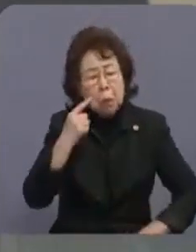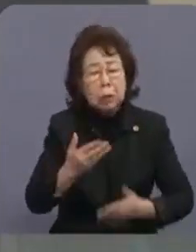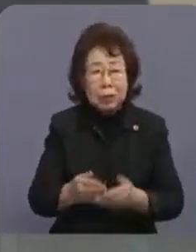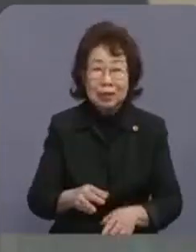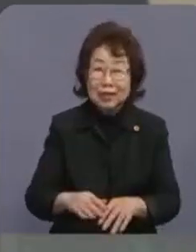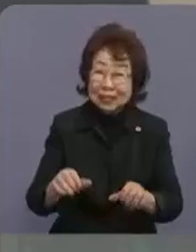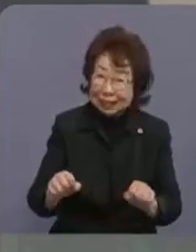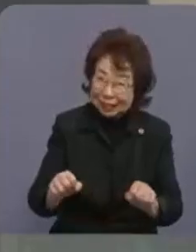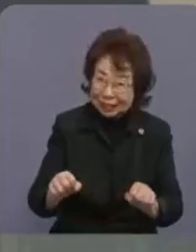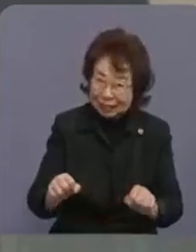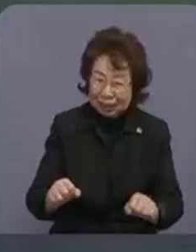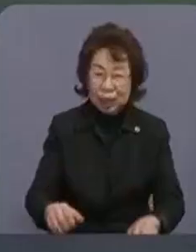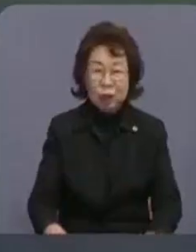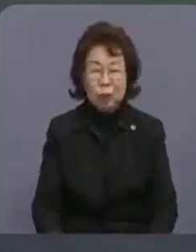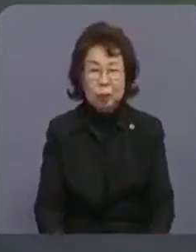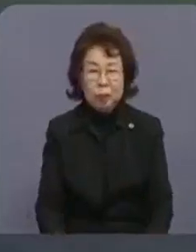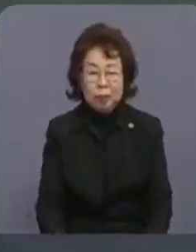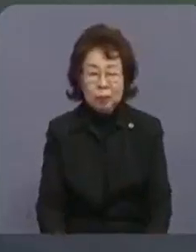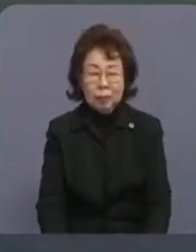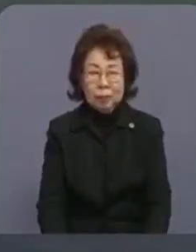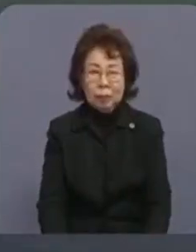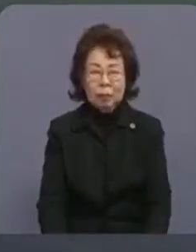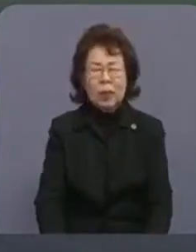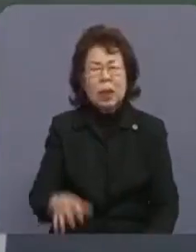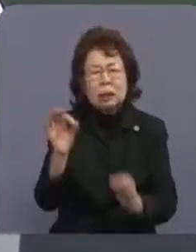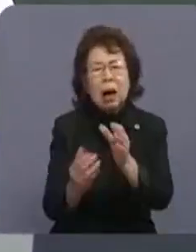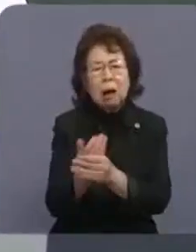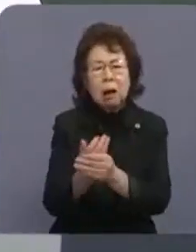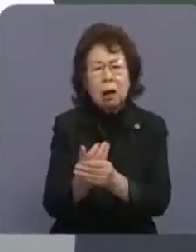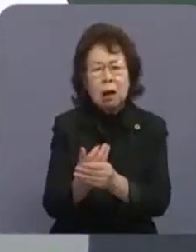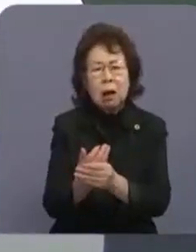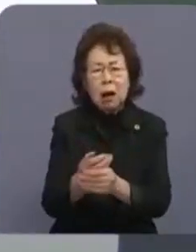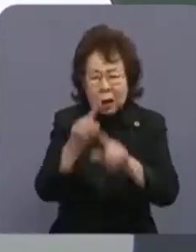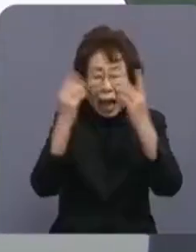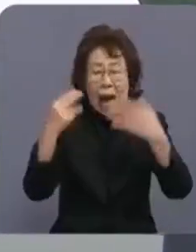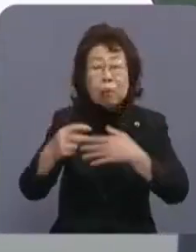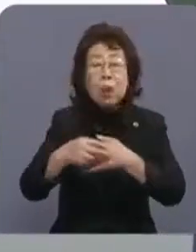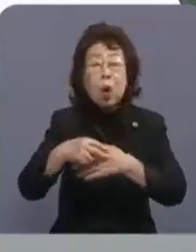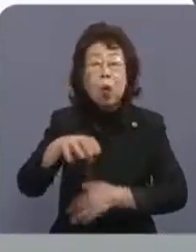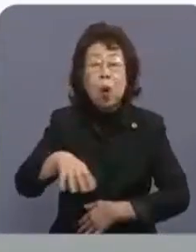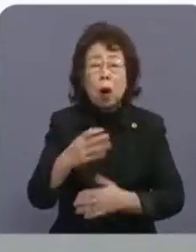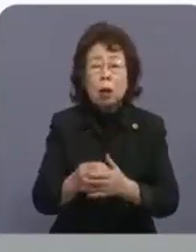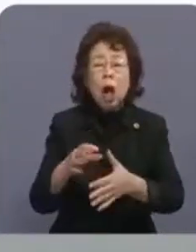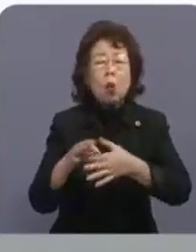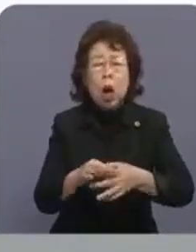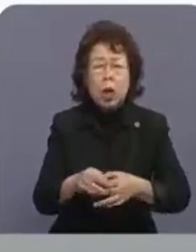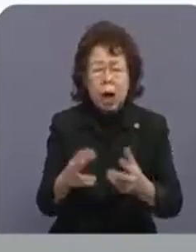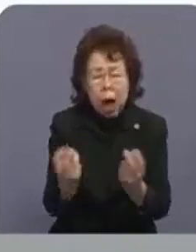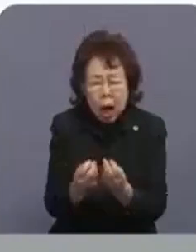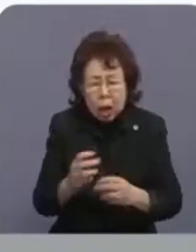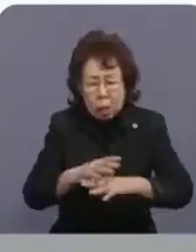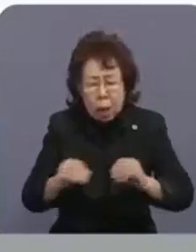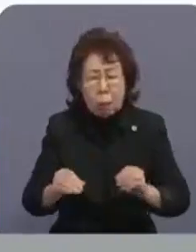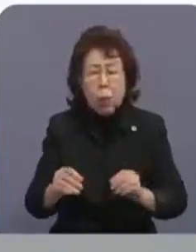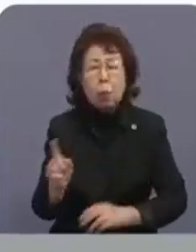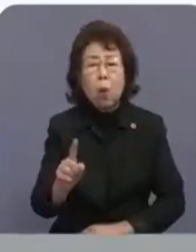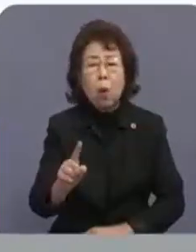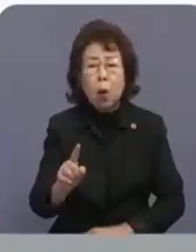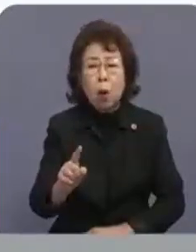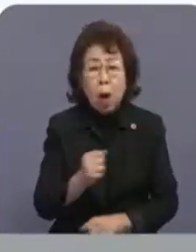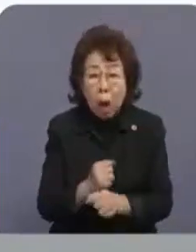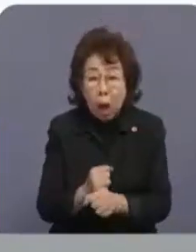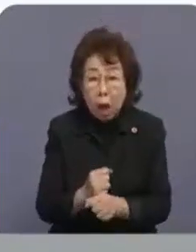어서 오십시오 자 일단이 사건이 발생한 해당 대학병원에서도 관련한 대비책을 마련을